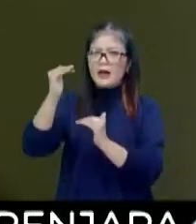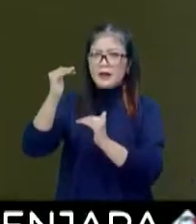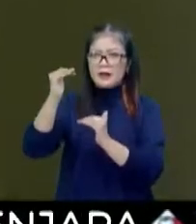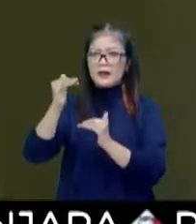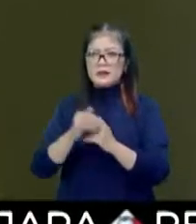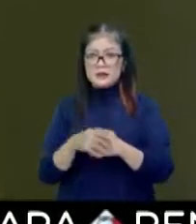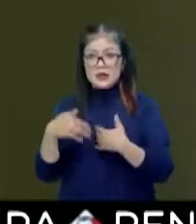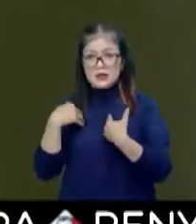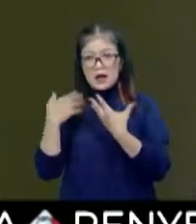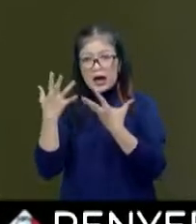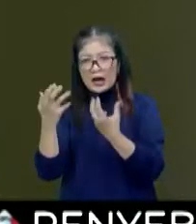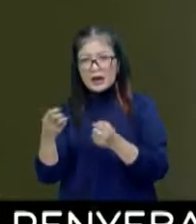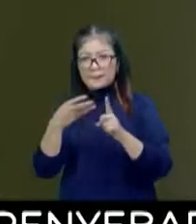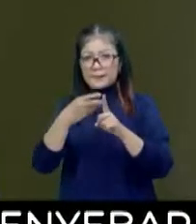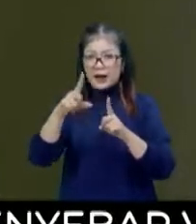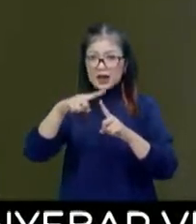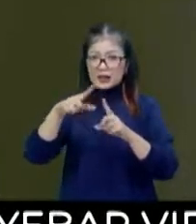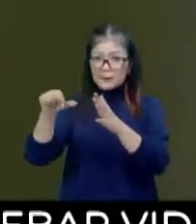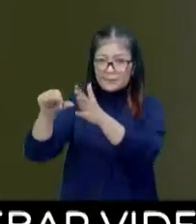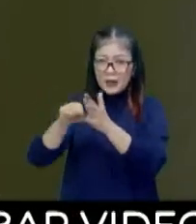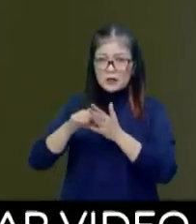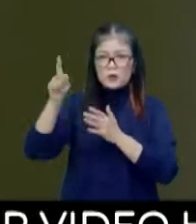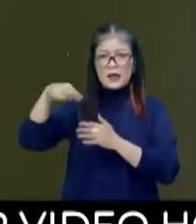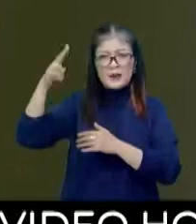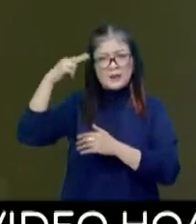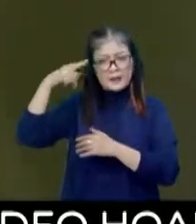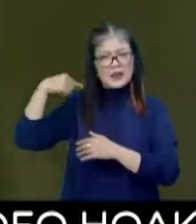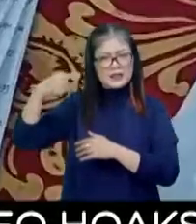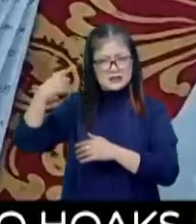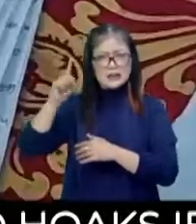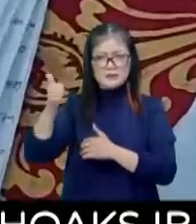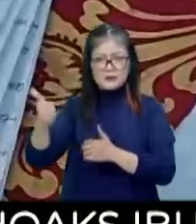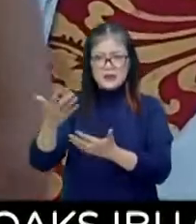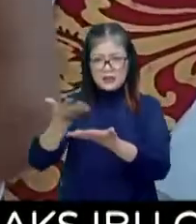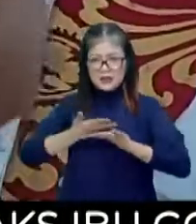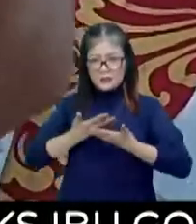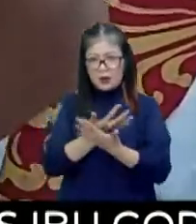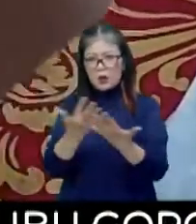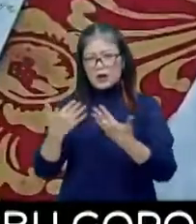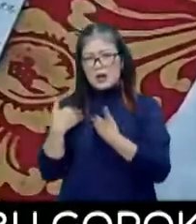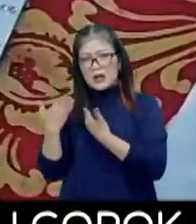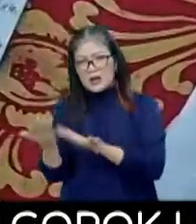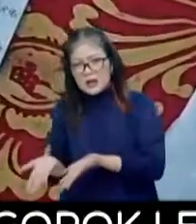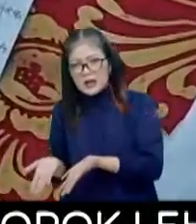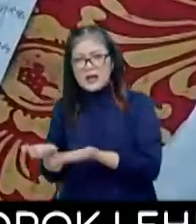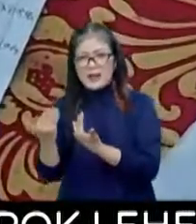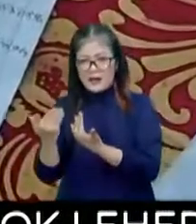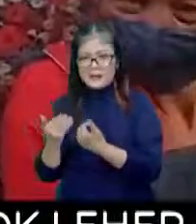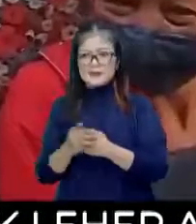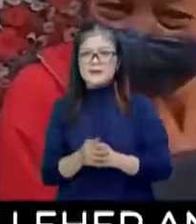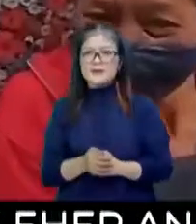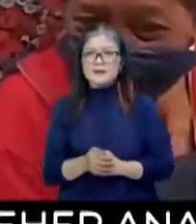BLT akan terus dialirkan pemerintah guna meringankan beban warga di tengah melambungnya harga kebutuhan pokok di pasaran.